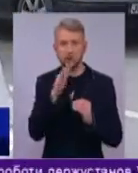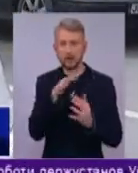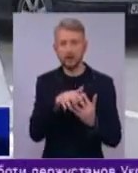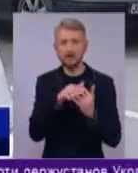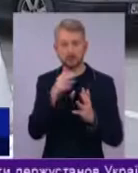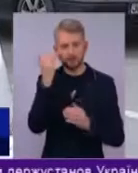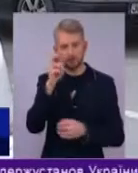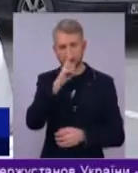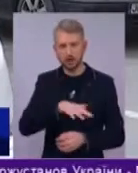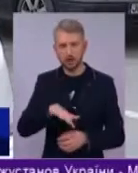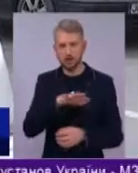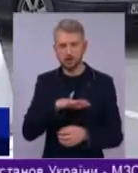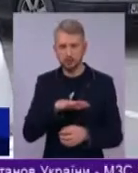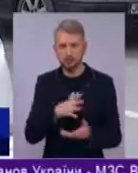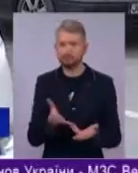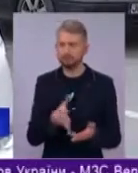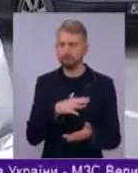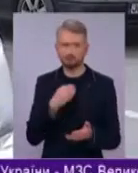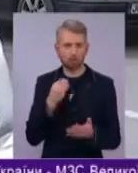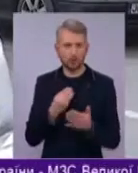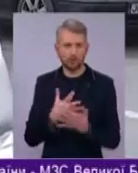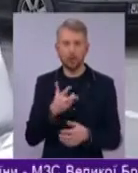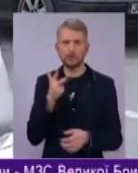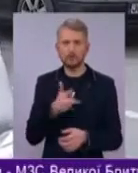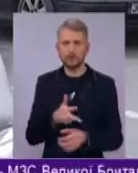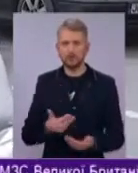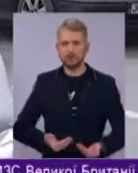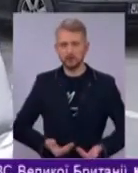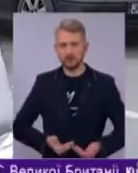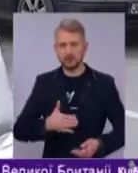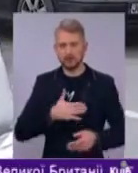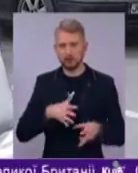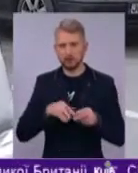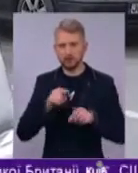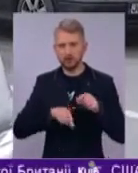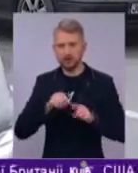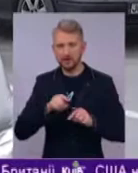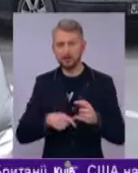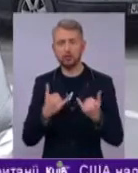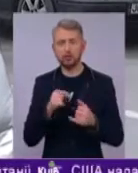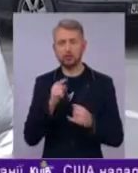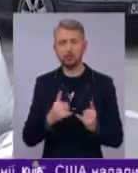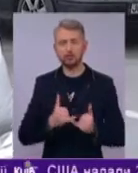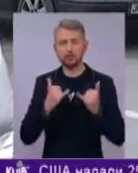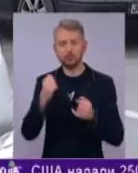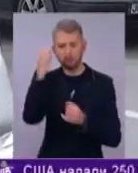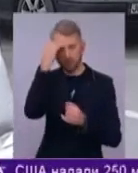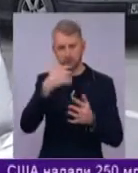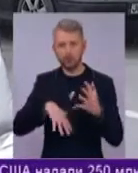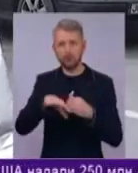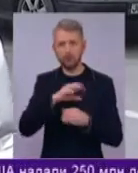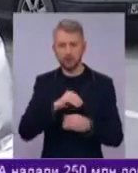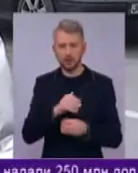чужій країні обійшлися українцям дорого. В 3 тисячі життів наших співвітчизників. Сьогодні тут шановлюють пам'ять усіх